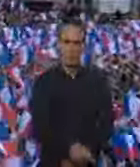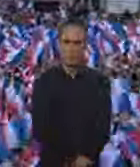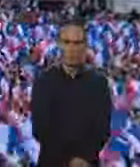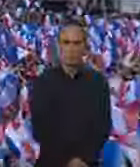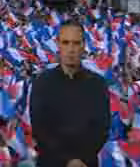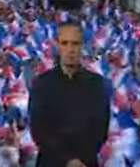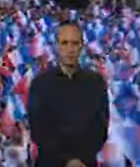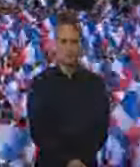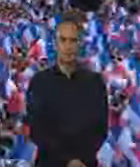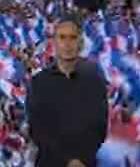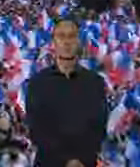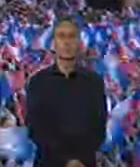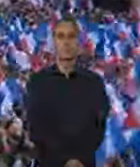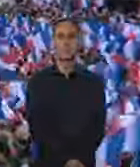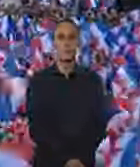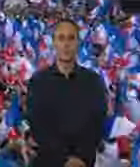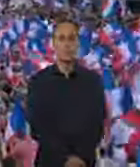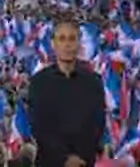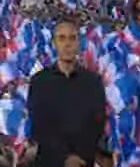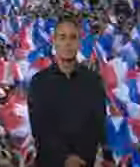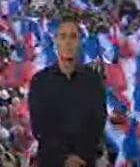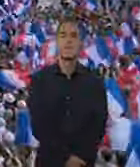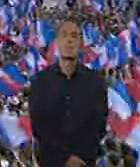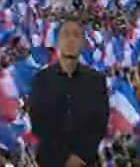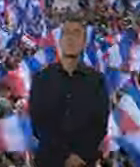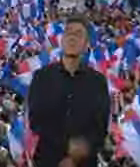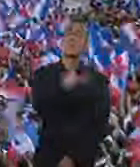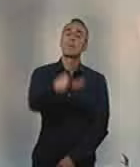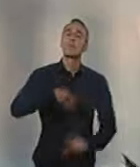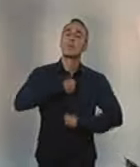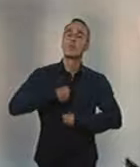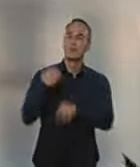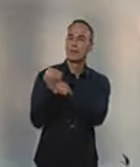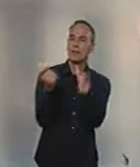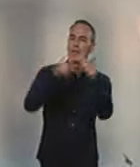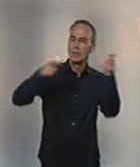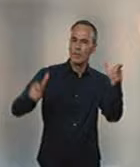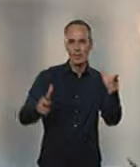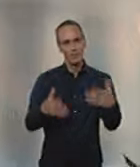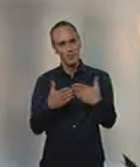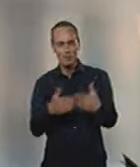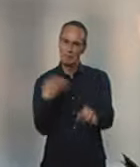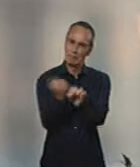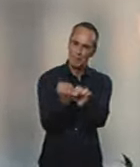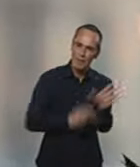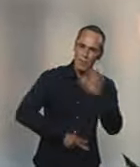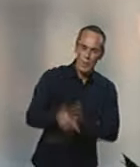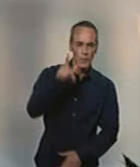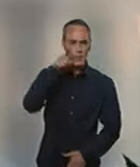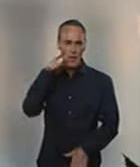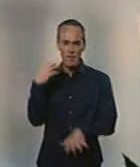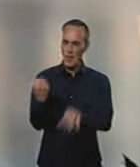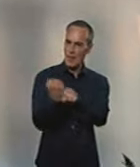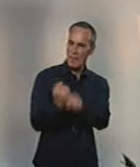cela comment demander comment demander à un ouvrier de l'industrie de travailler davantage de faire des efforts de